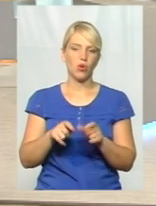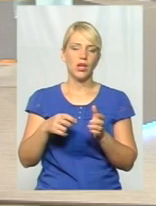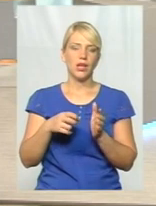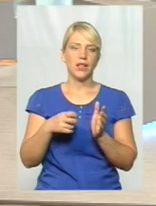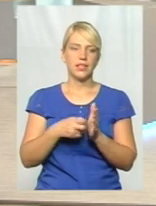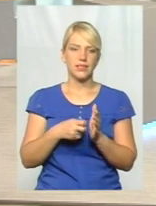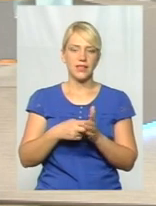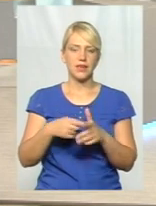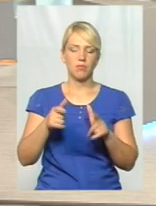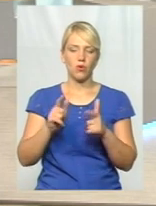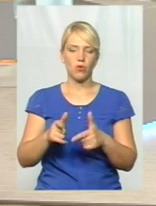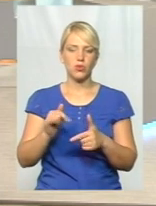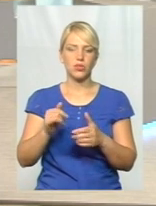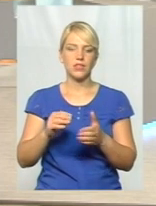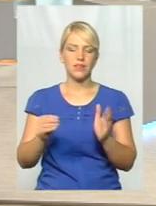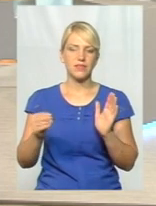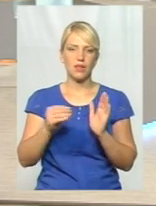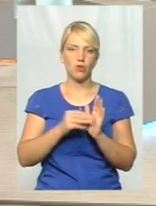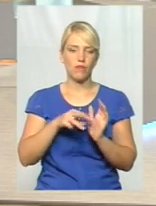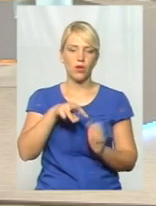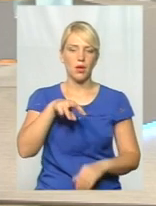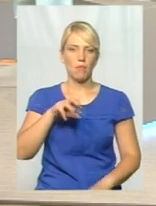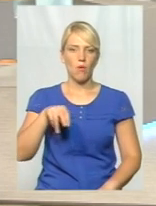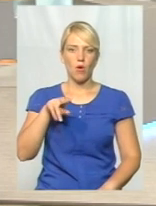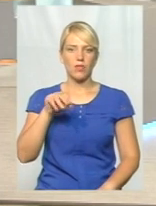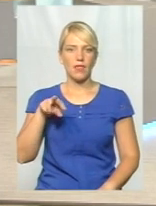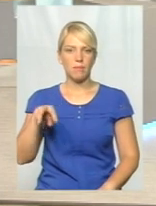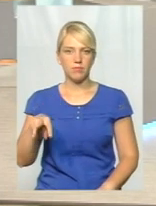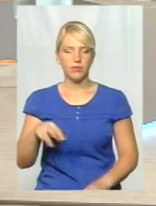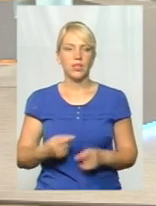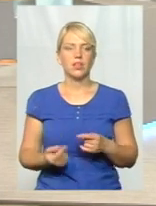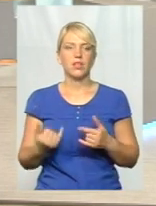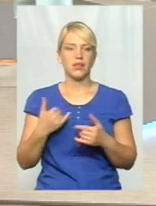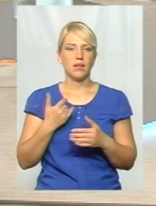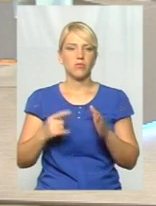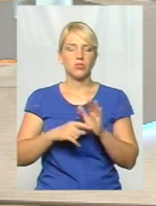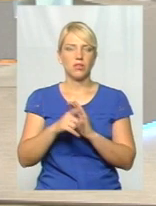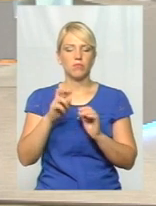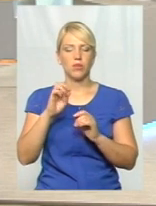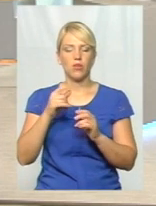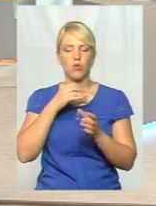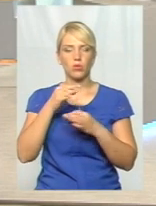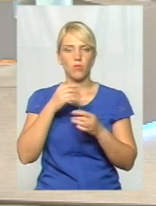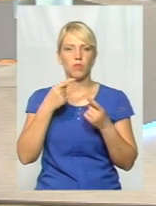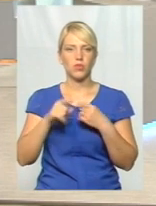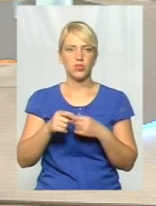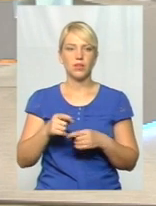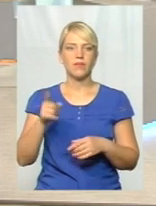модем? Ну, я б з вашого дозволу розпочав трошки нашу розмову по-іншому, що все-таки в